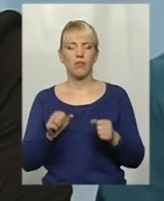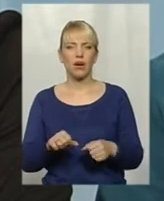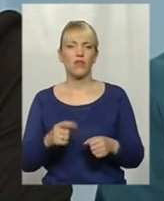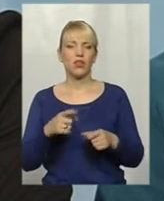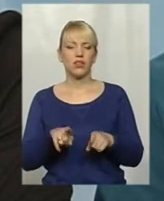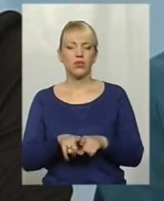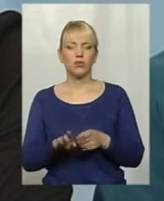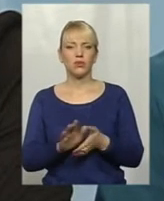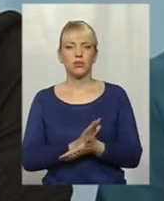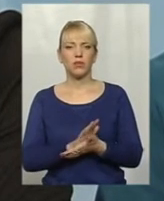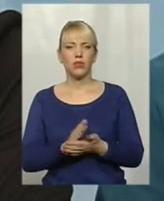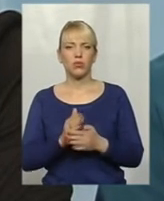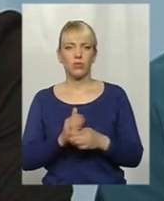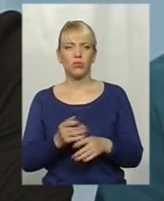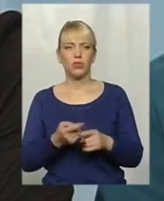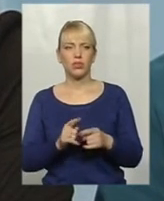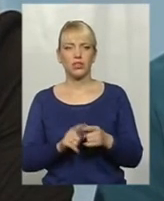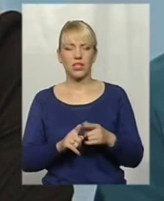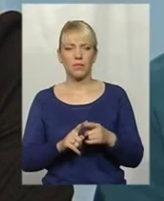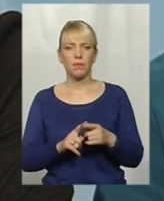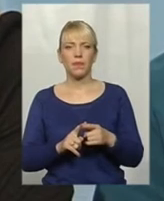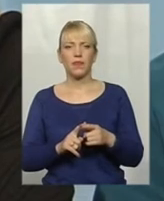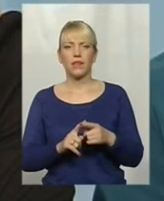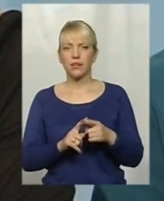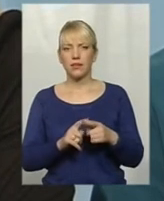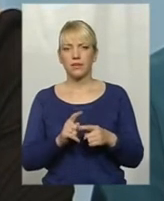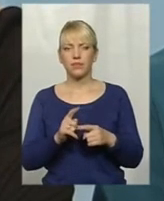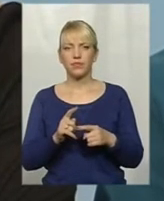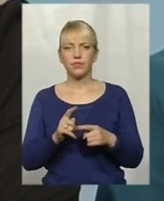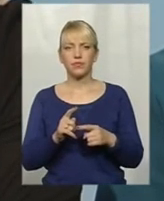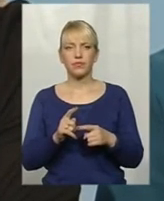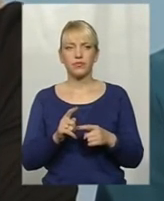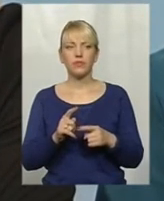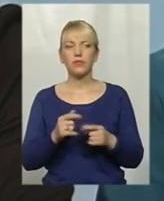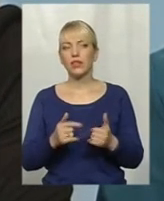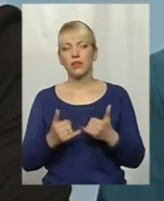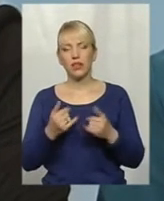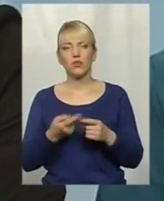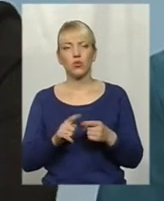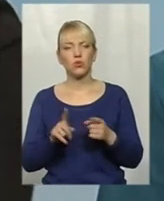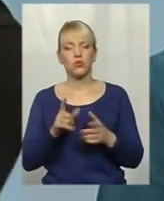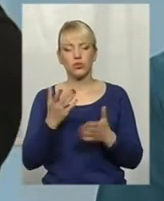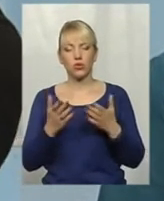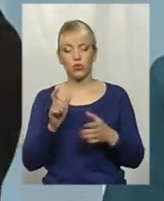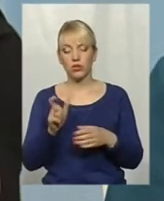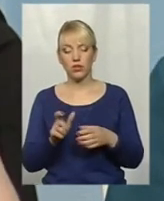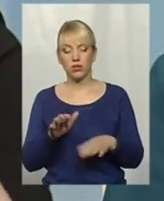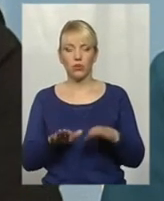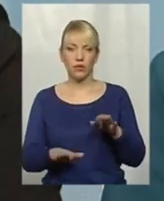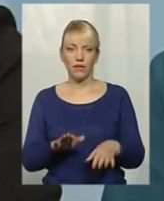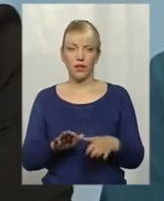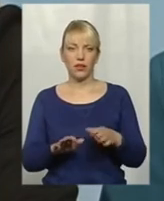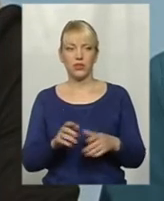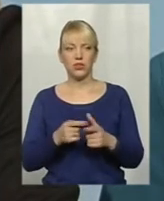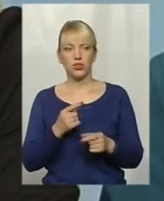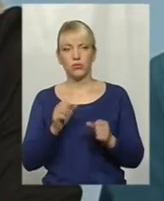безоплатну правову допомогу. В основному це вразливі категорії населення. Для того, щоб коли людина, наприклад, сумнівається, є вона